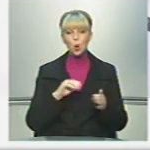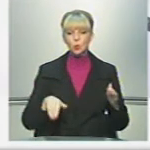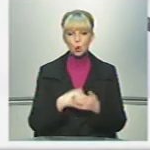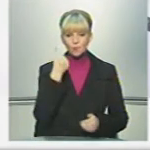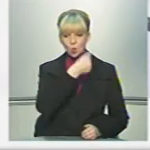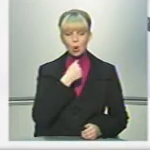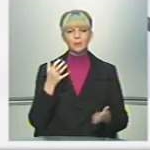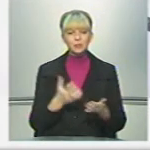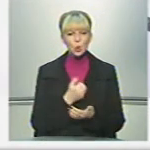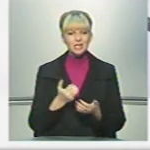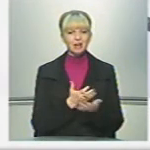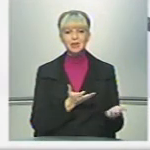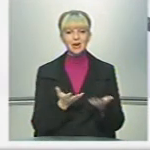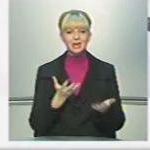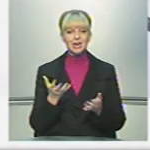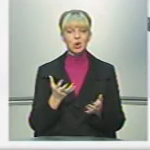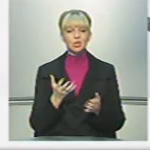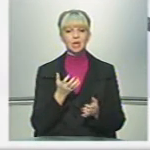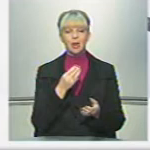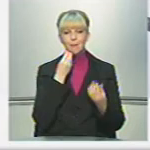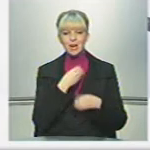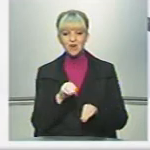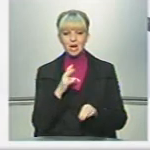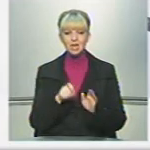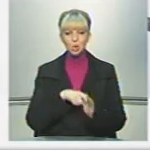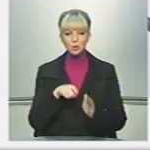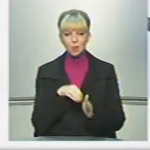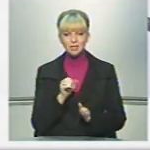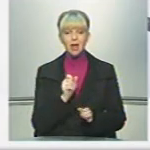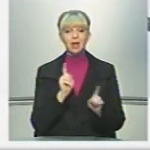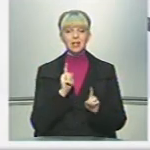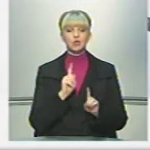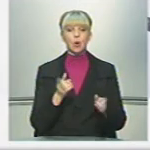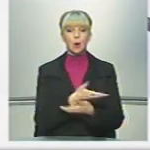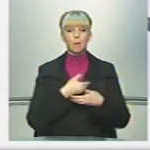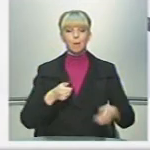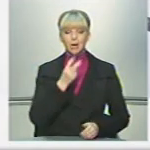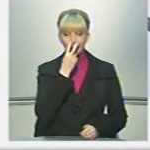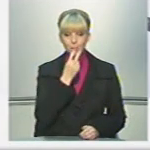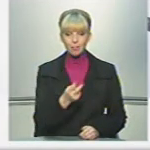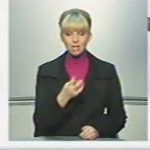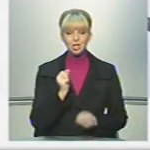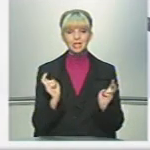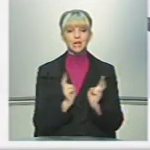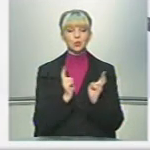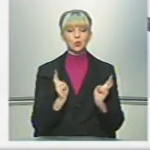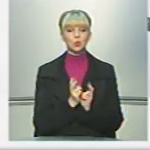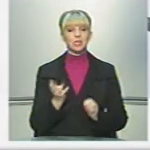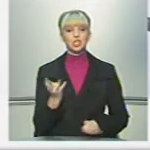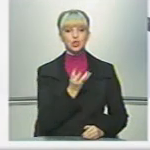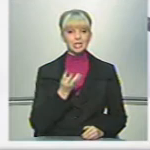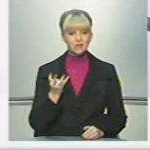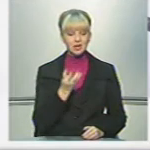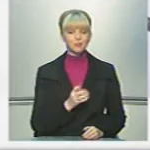року досягти якихось переваг на Донбасі. А те, що ми бачили на зустрічі